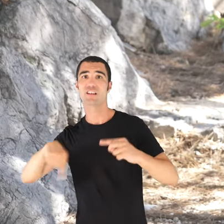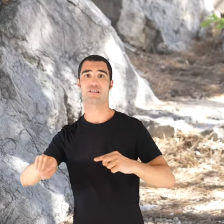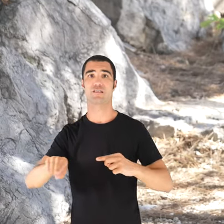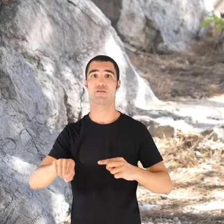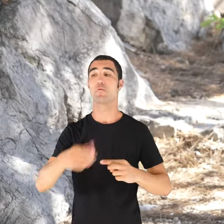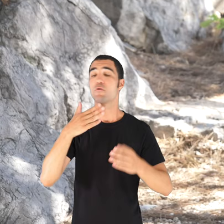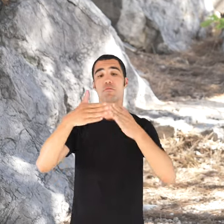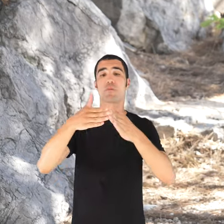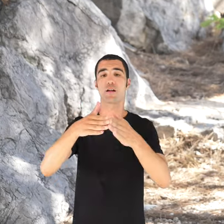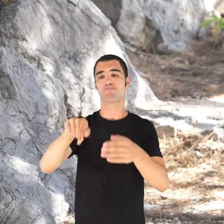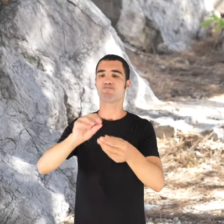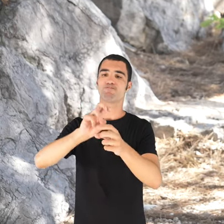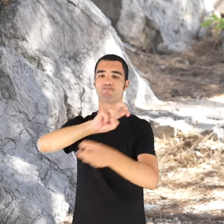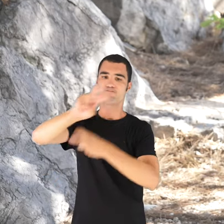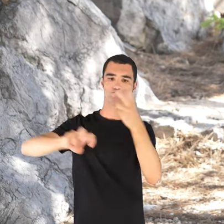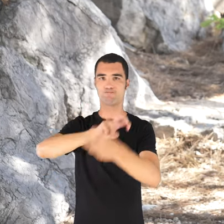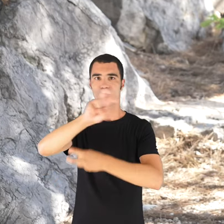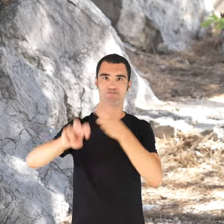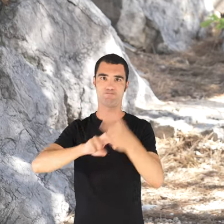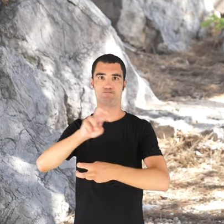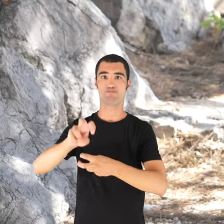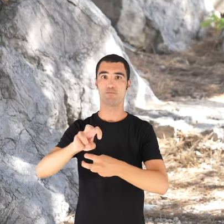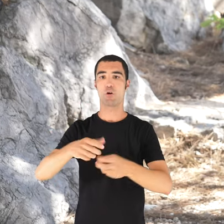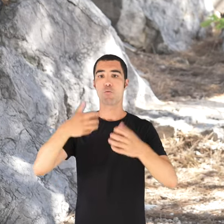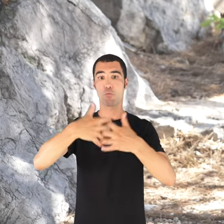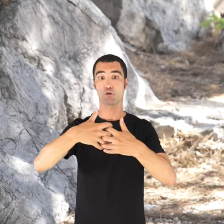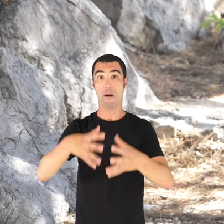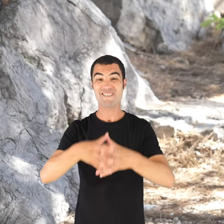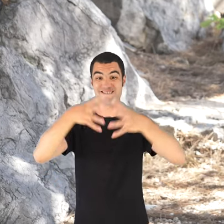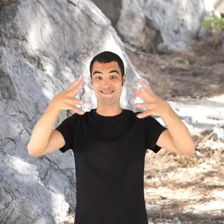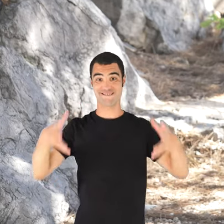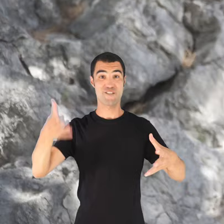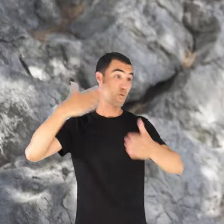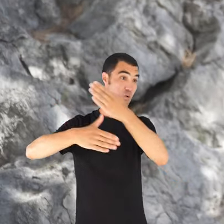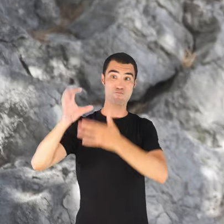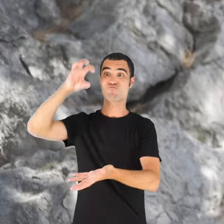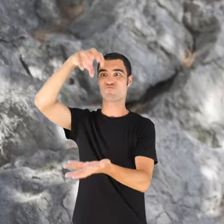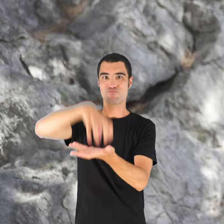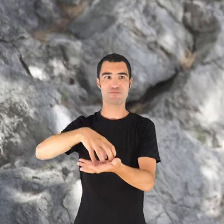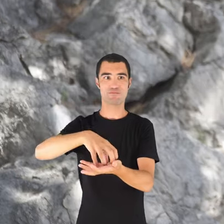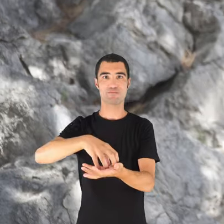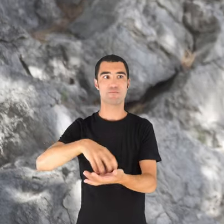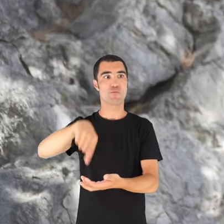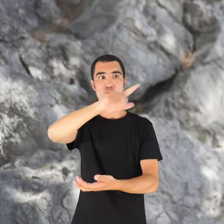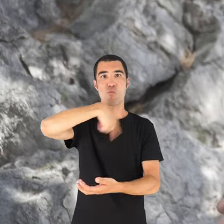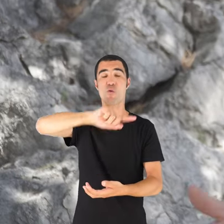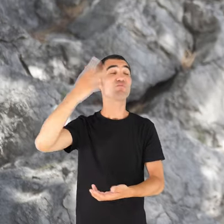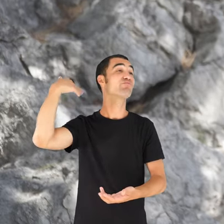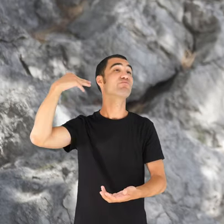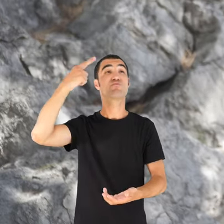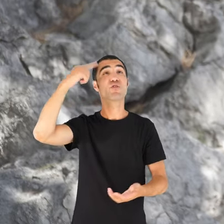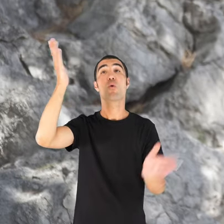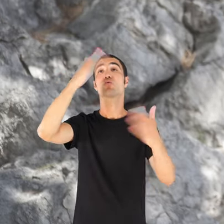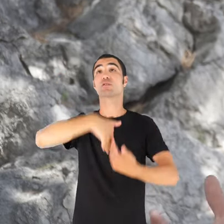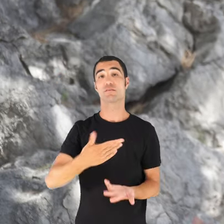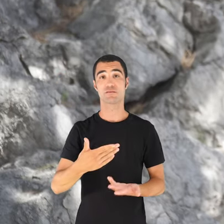Modernització de les barques va fer molt de mal quan se va posar grans motors. Ventura ha vist des de l'ignorància en aquell moment,